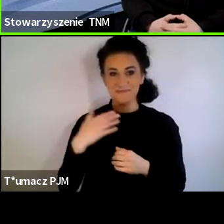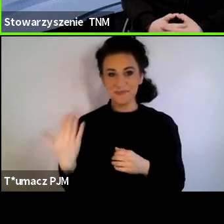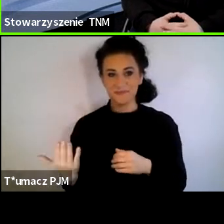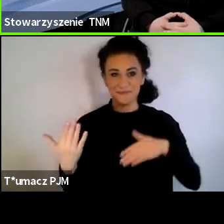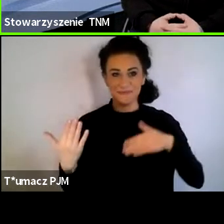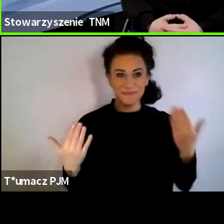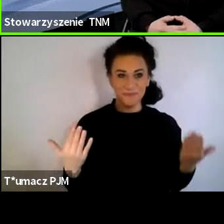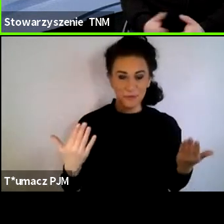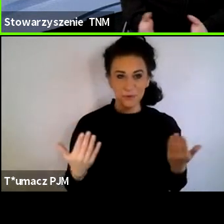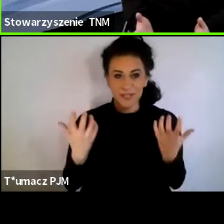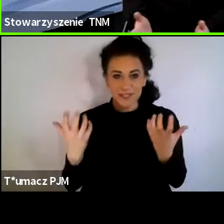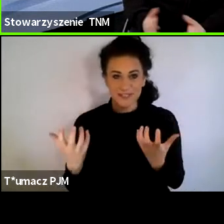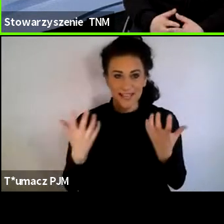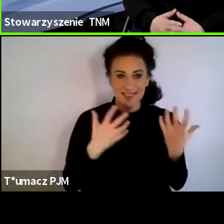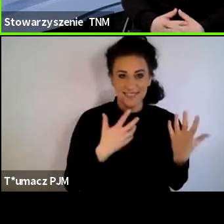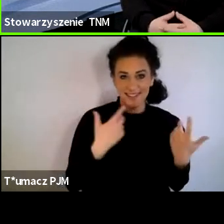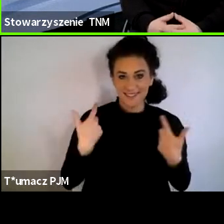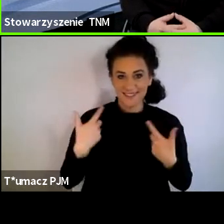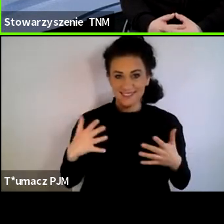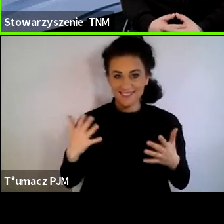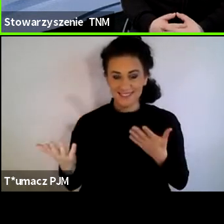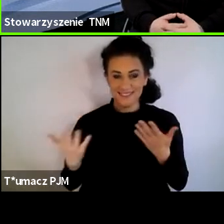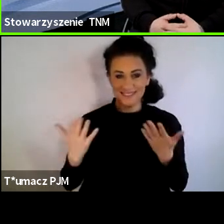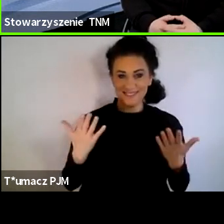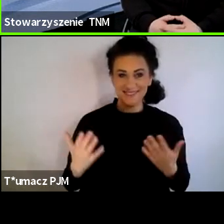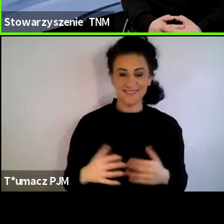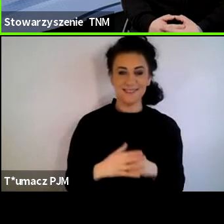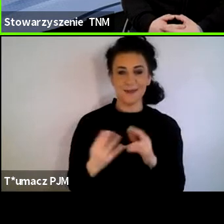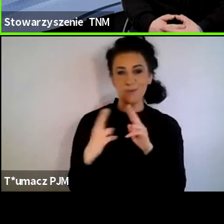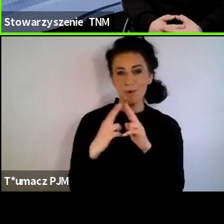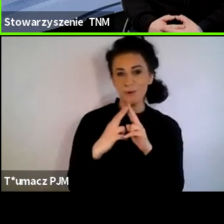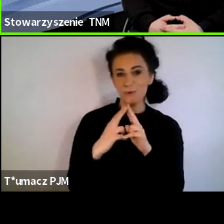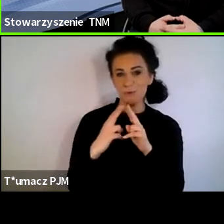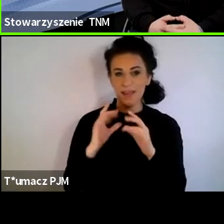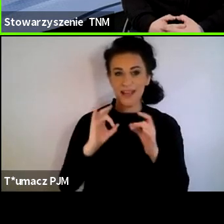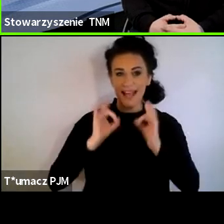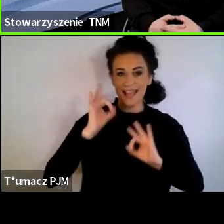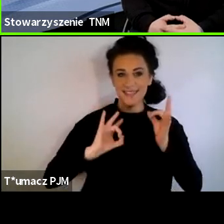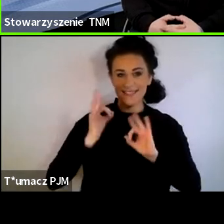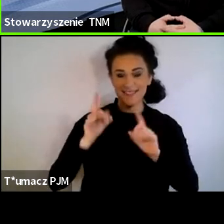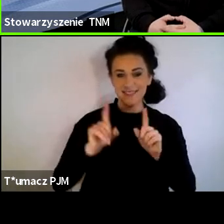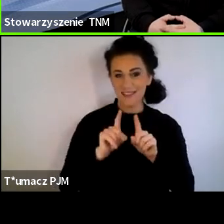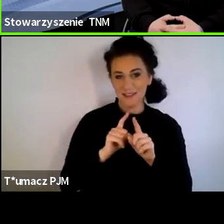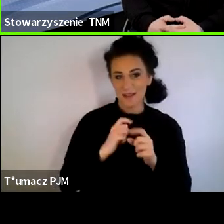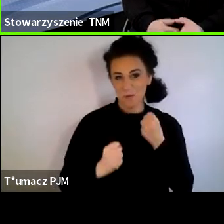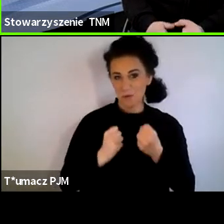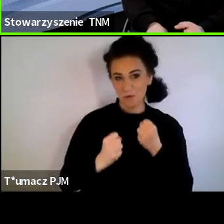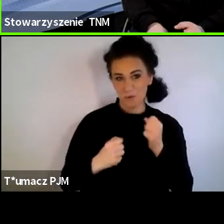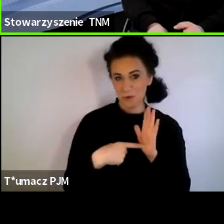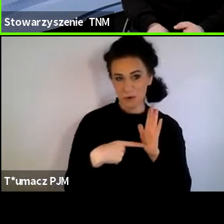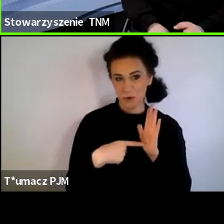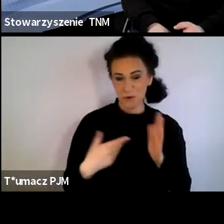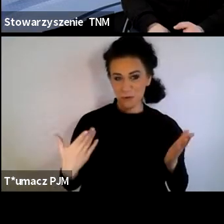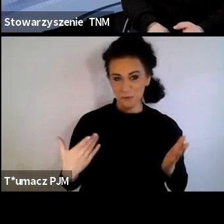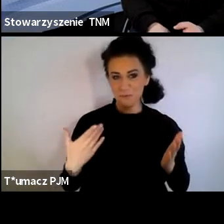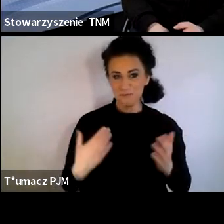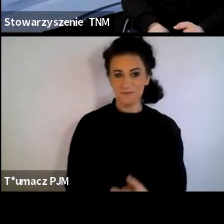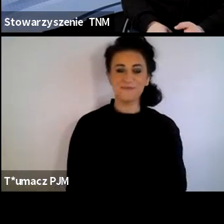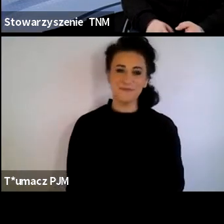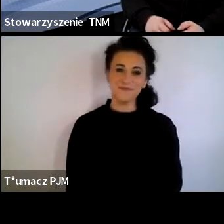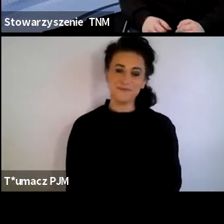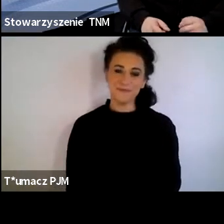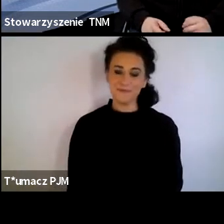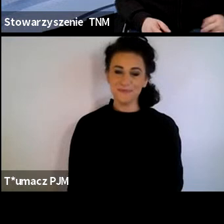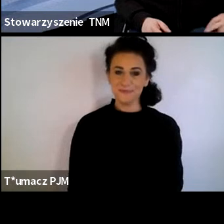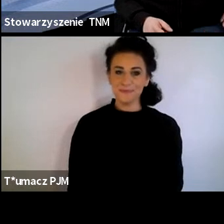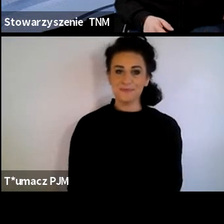na przykład, no, albo takiego porozumiewawczych gestów, dość trudno o nie. Drodzy Państwo, ja z